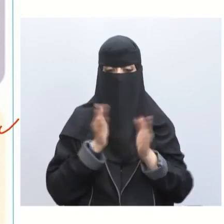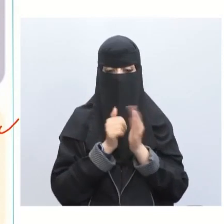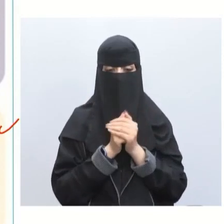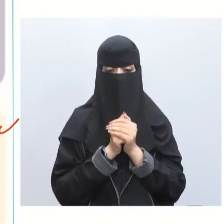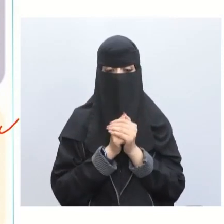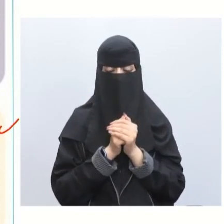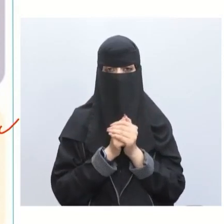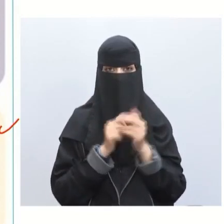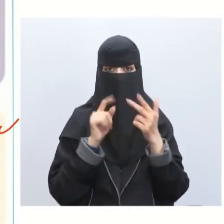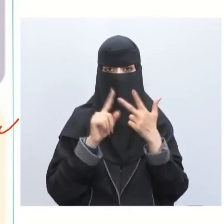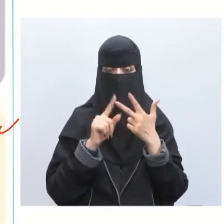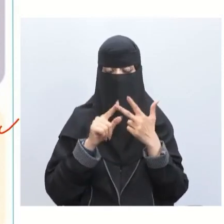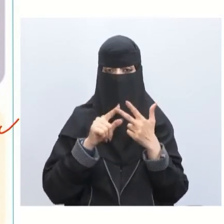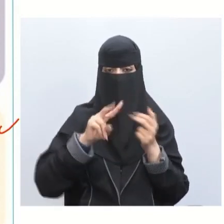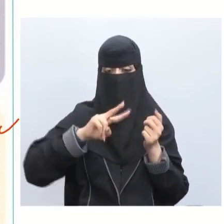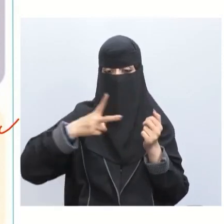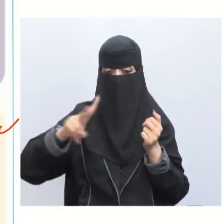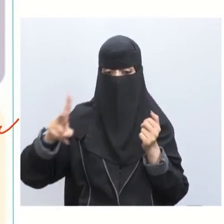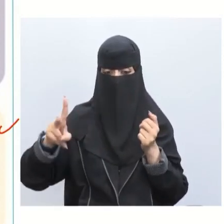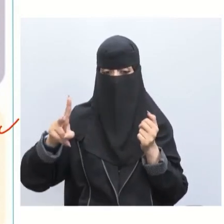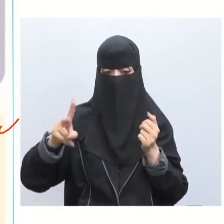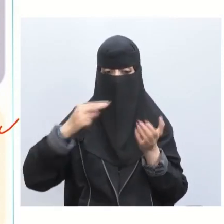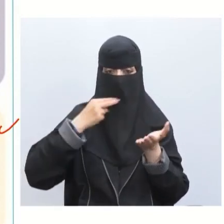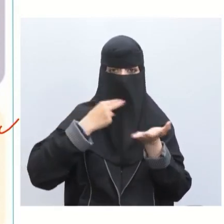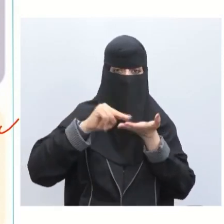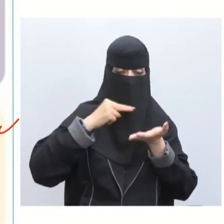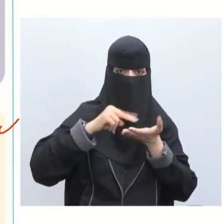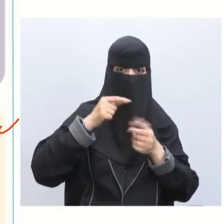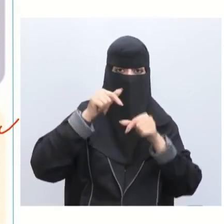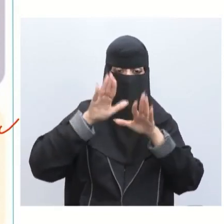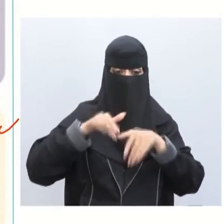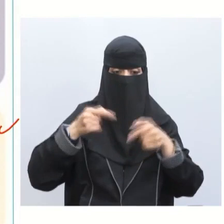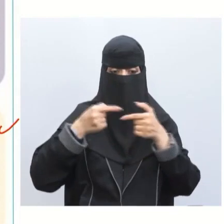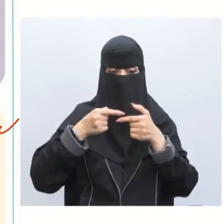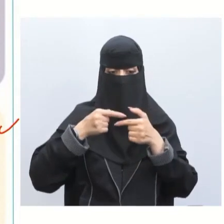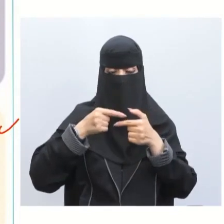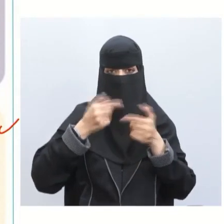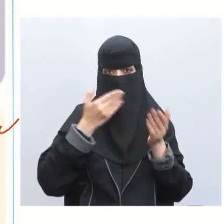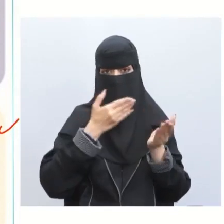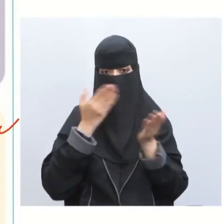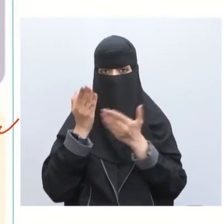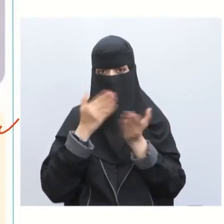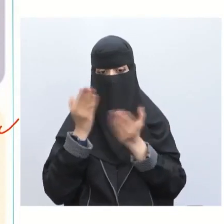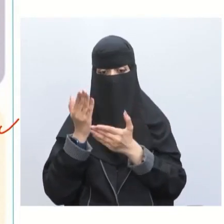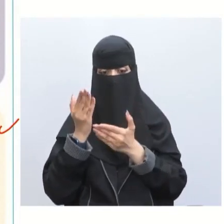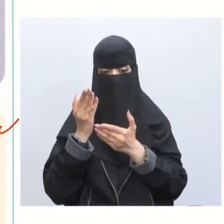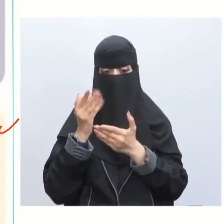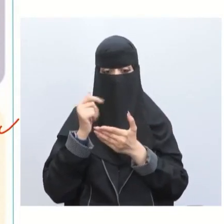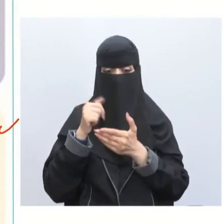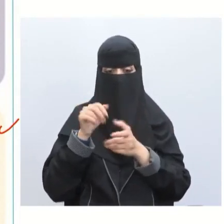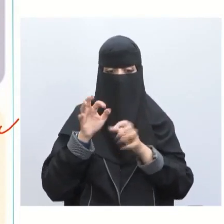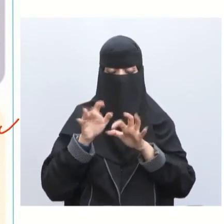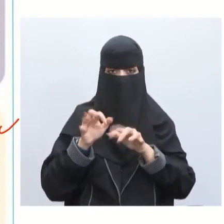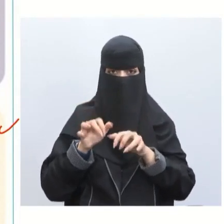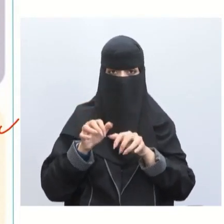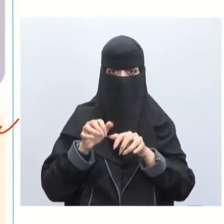التعاطف الثالث من الدوافع الخارجيه تنوع الوسائل